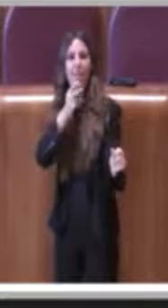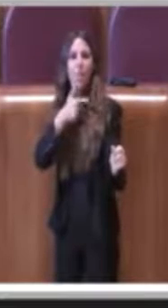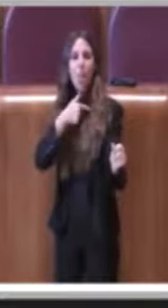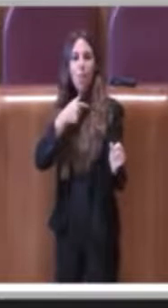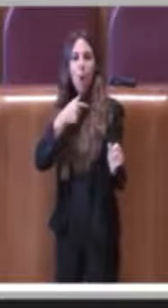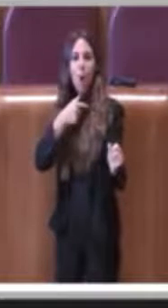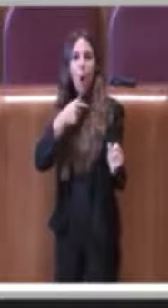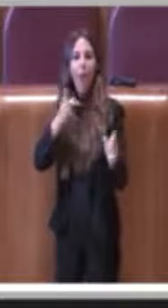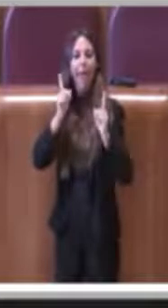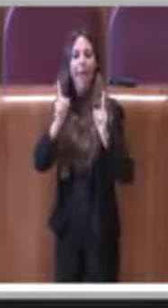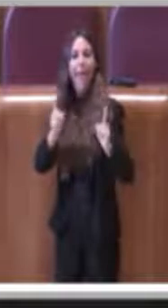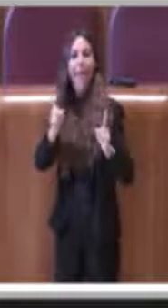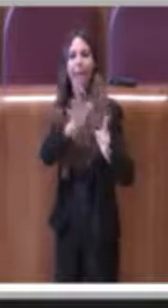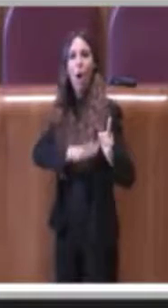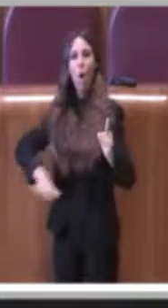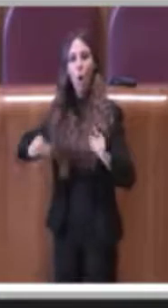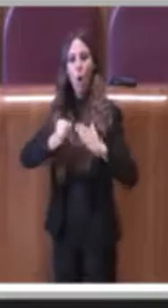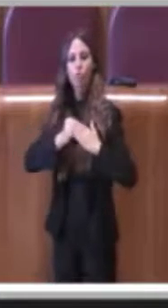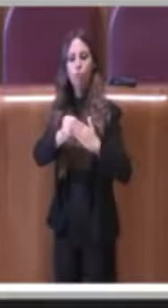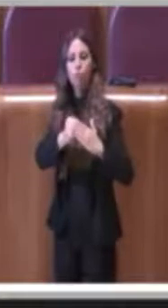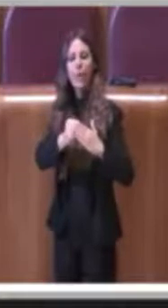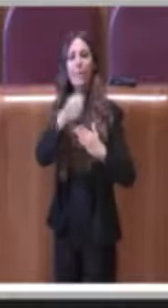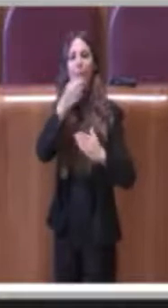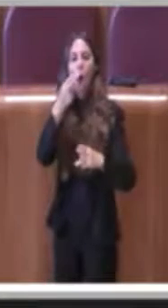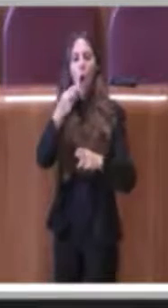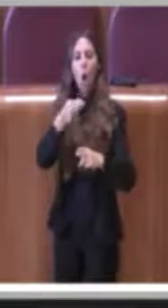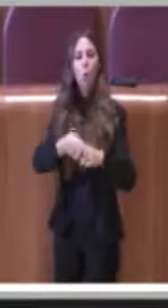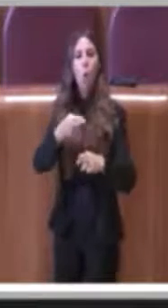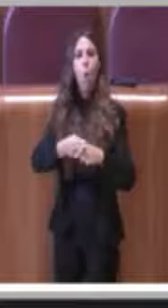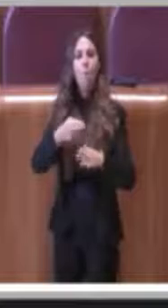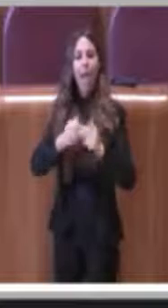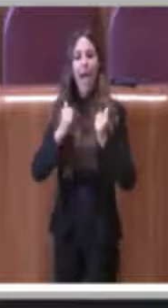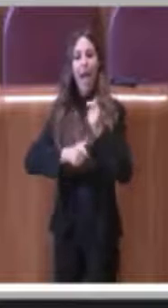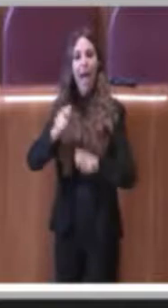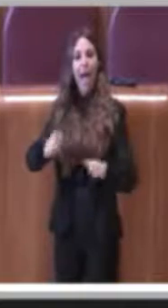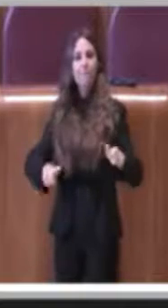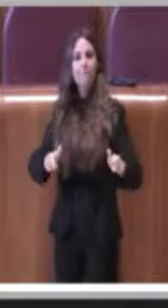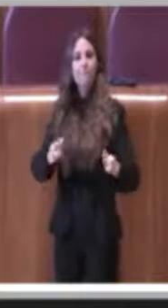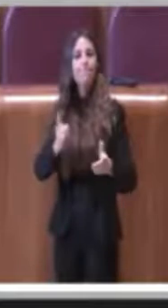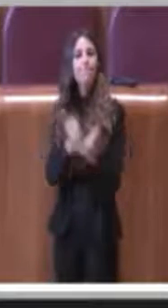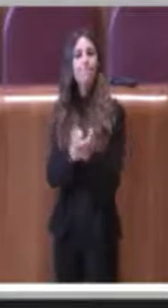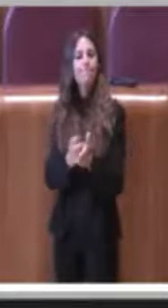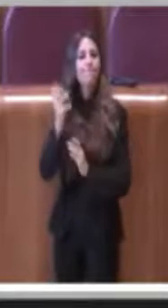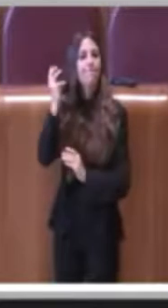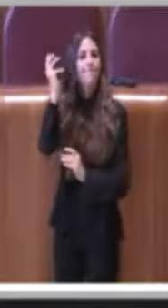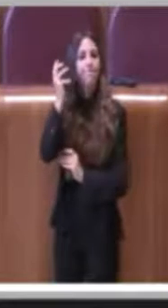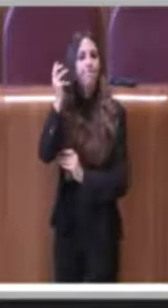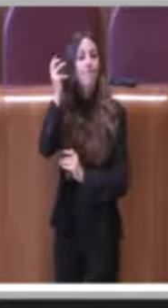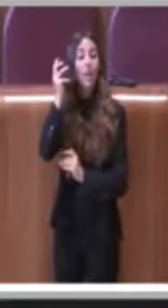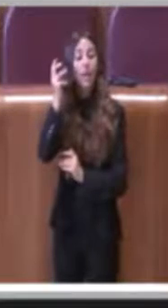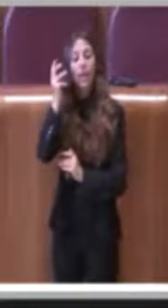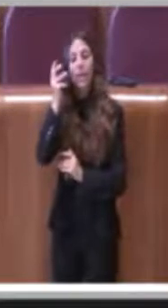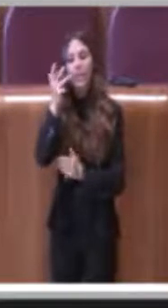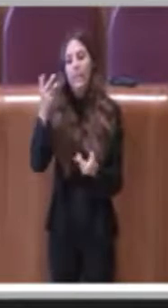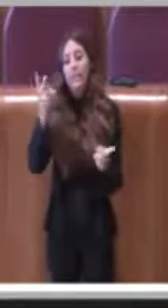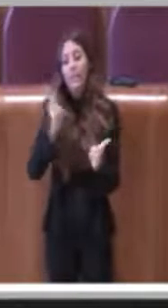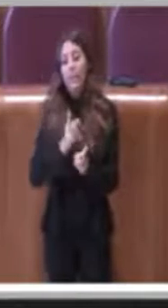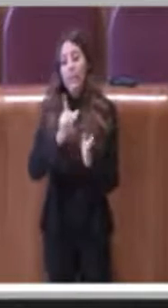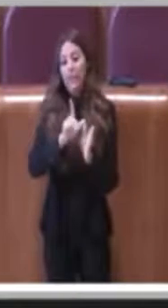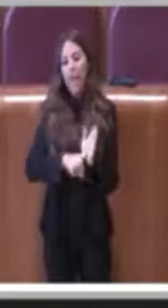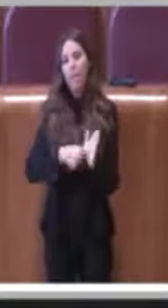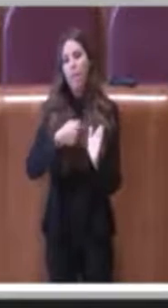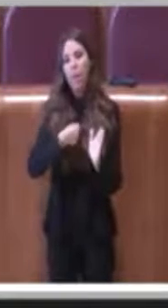quindi questo l'abbiamo noi in Europa. Dobbiamo esserne fieri. E poi sui tempi, io sono uno dei